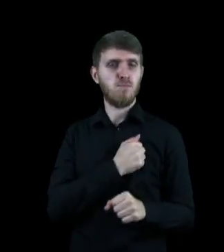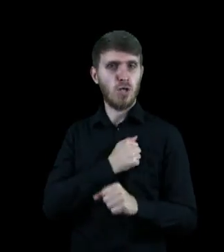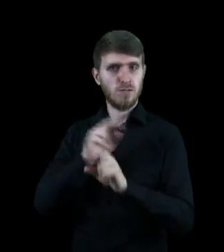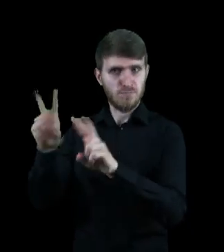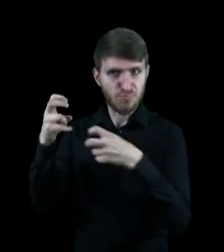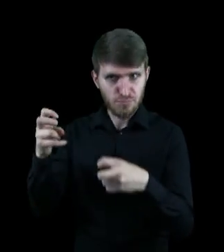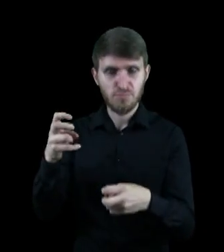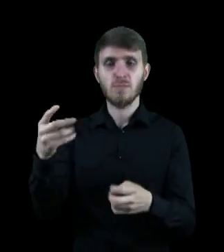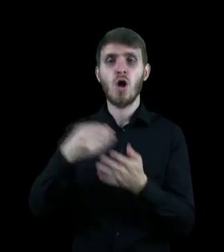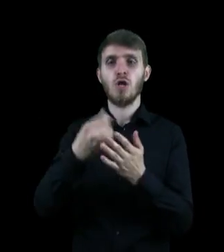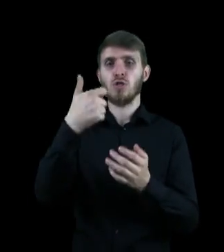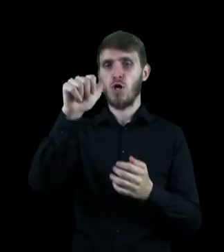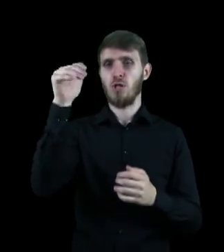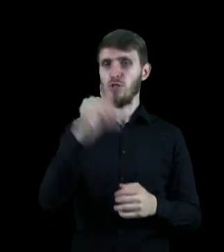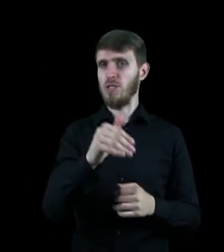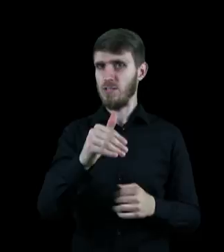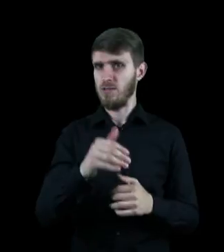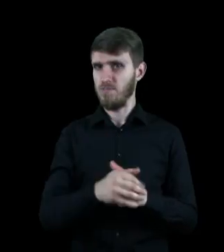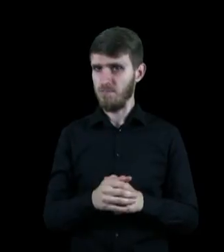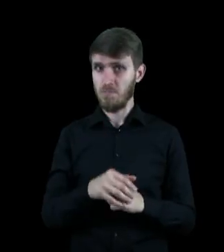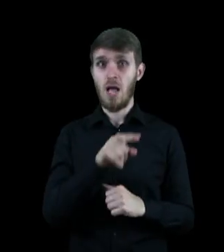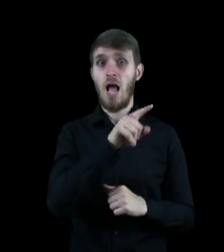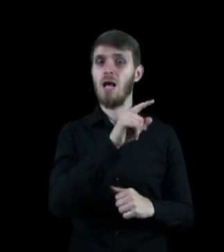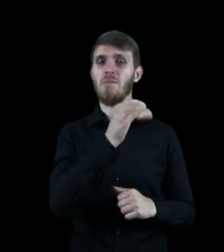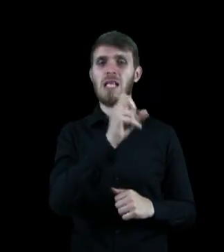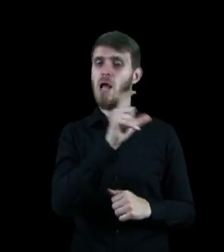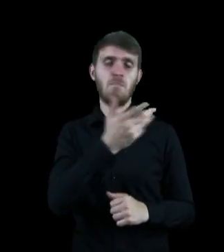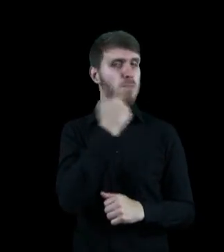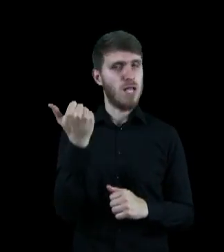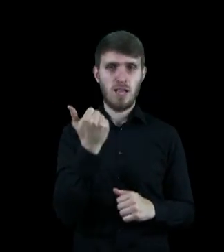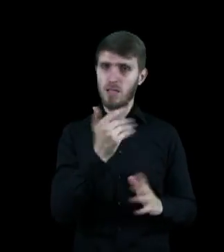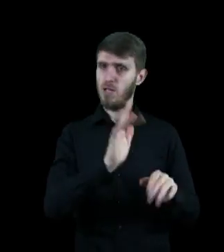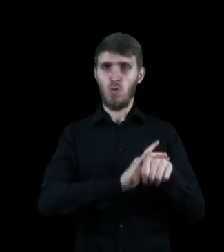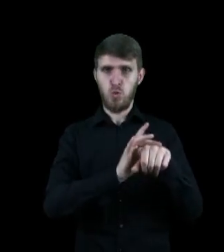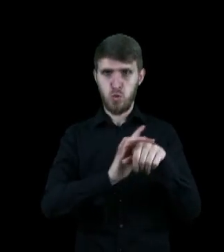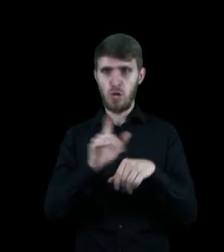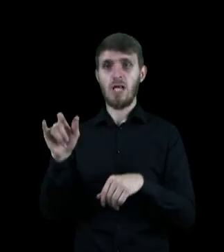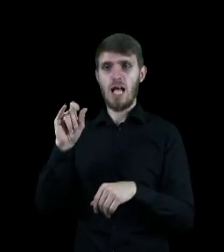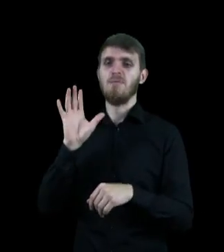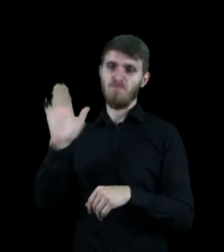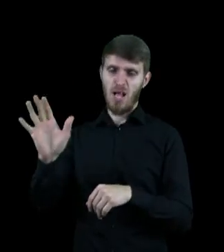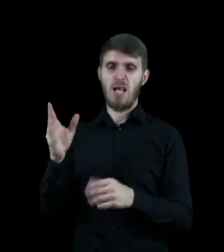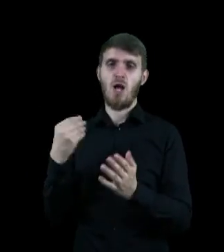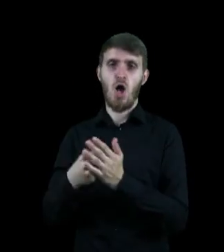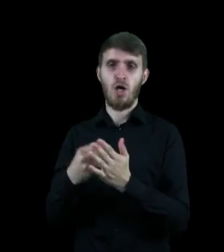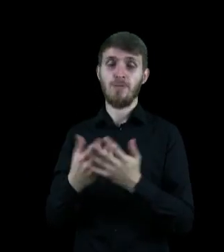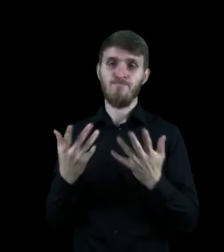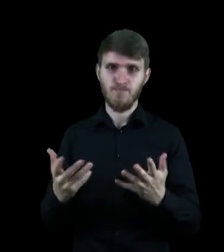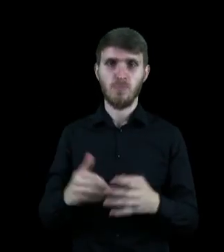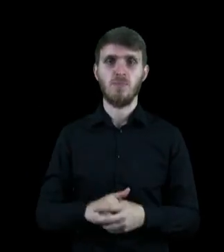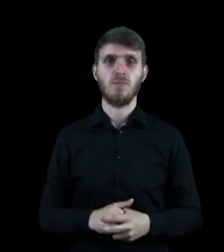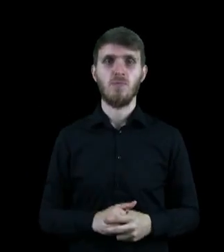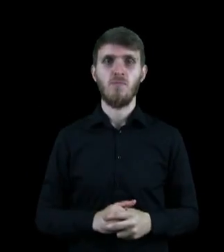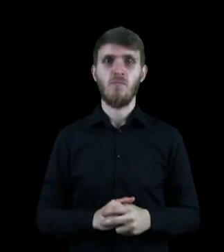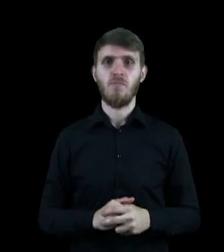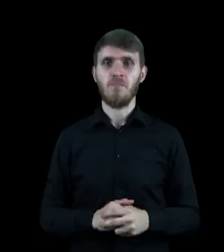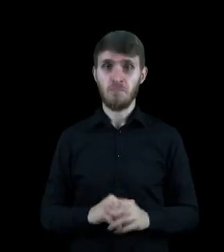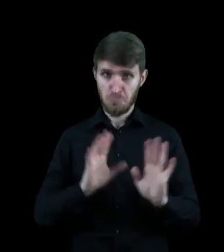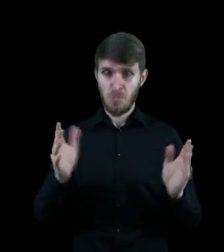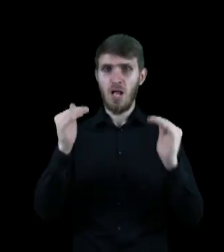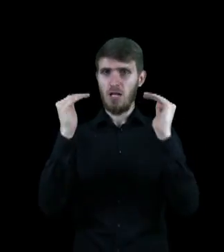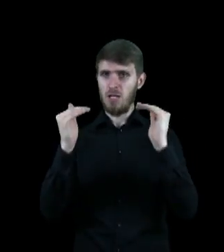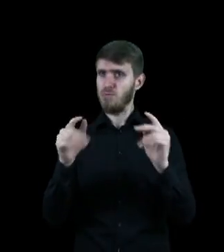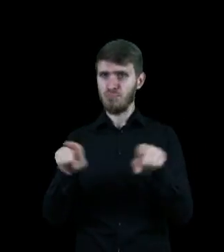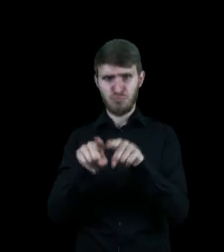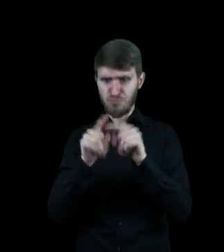się w przypadku zobowiązań, bo w przypadku sklepu Jacka pojawia się kredyt, który zaciągnął jako przedsiębiorstwo w wysokości 100 tysięcy